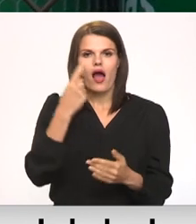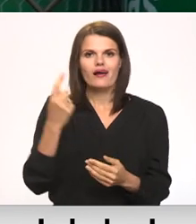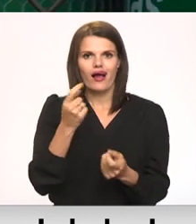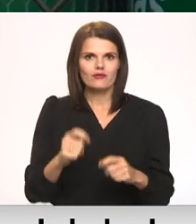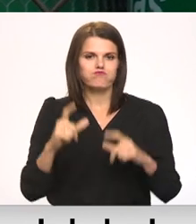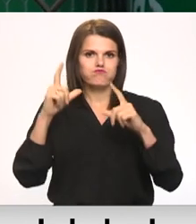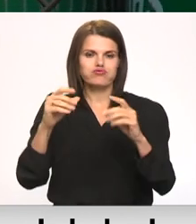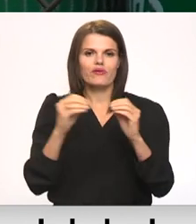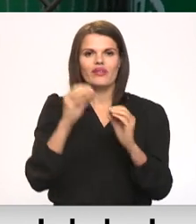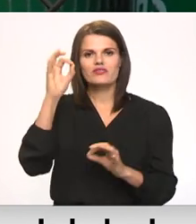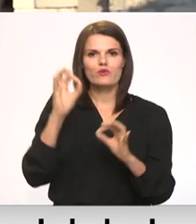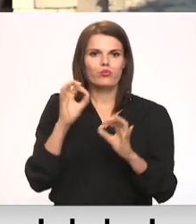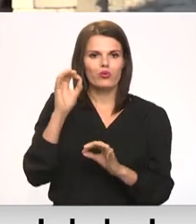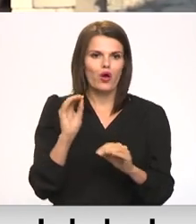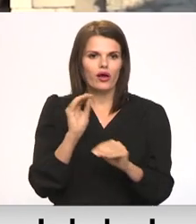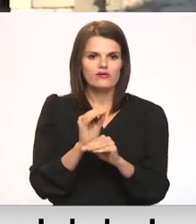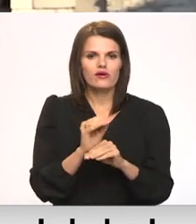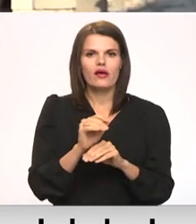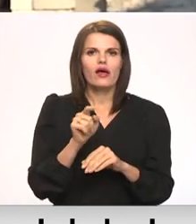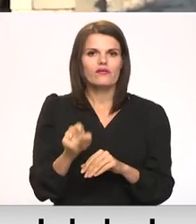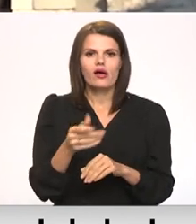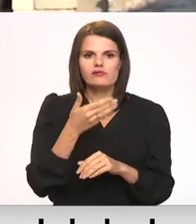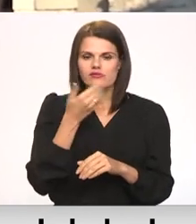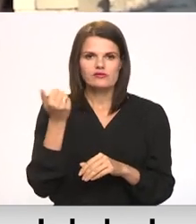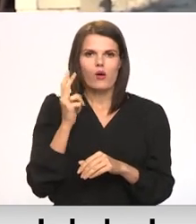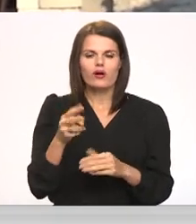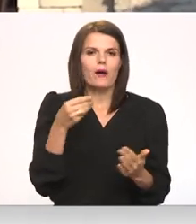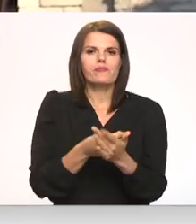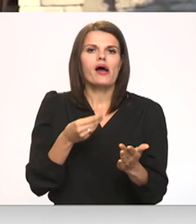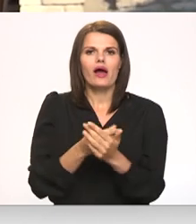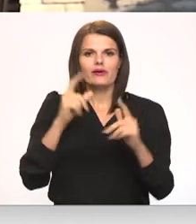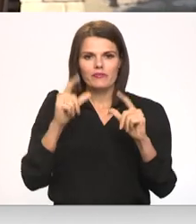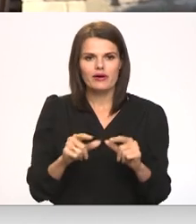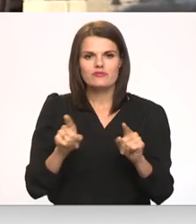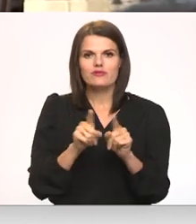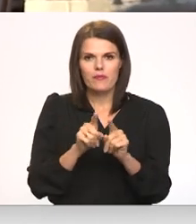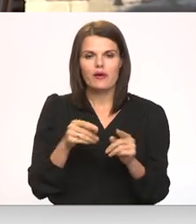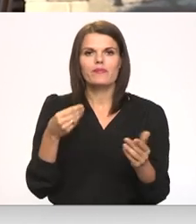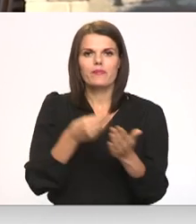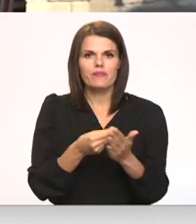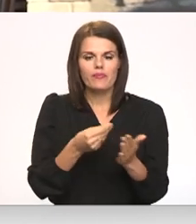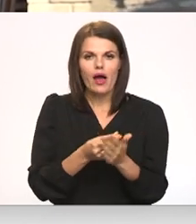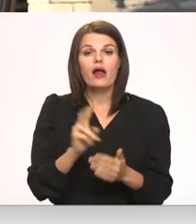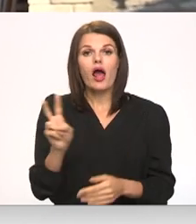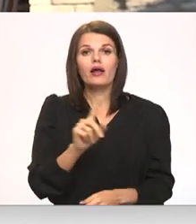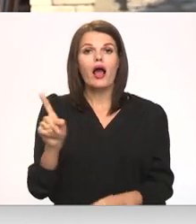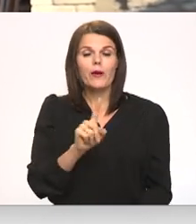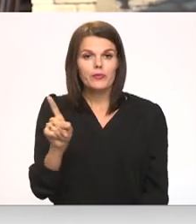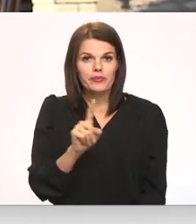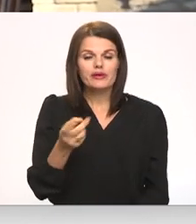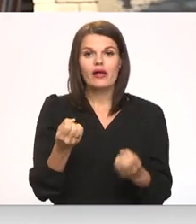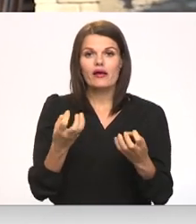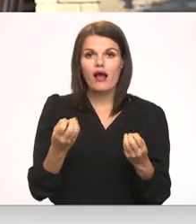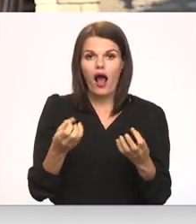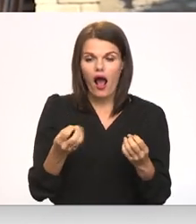aptuveni par 10%. Tas nenozīmē, ka viņu pērk mazāk, vairāk, viņu tam, kam ir šī